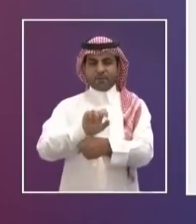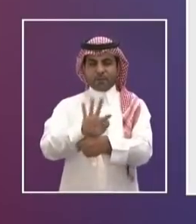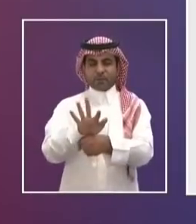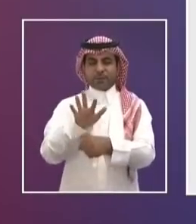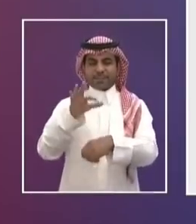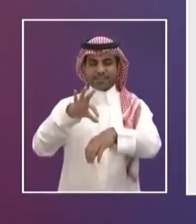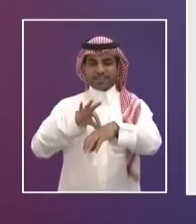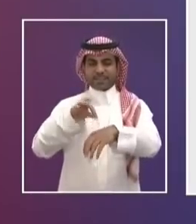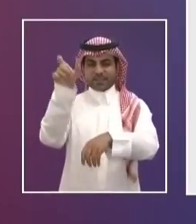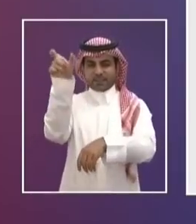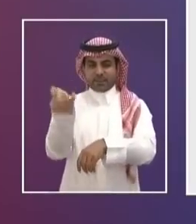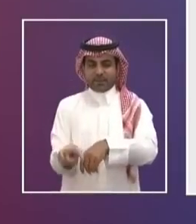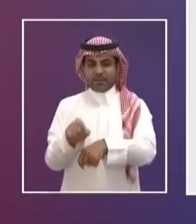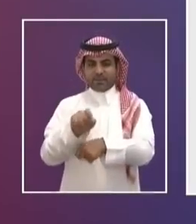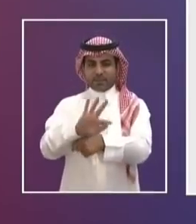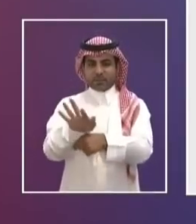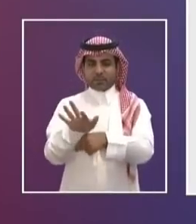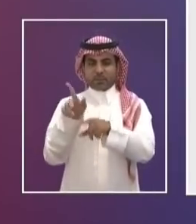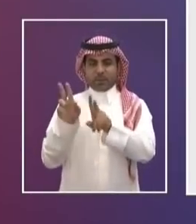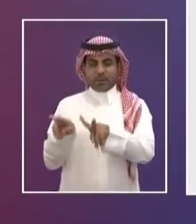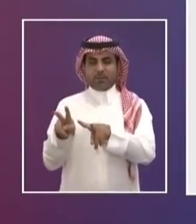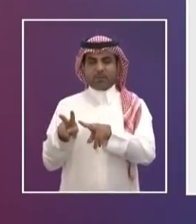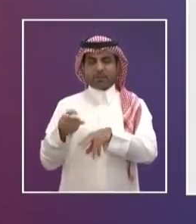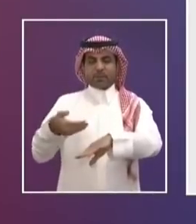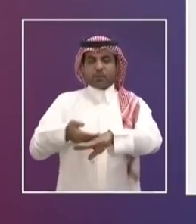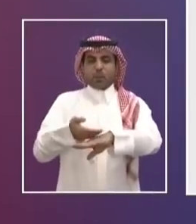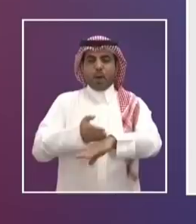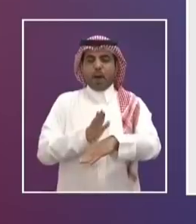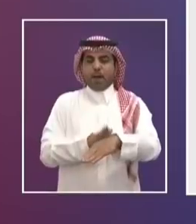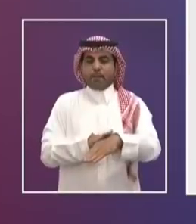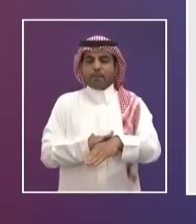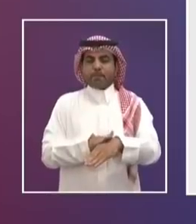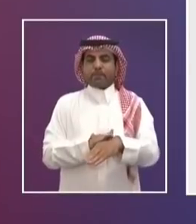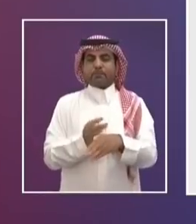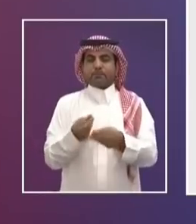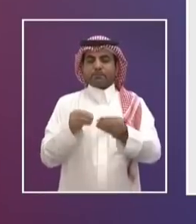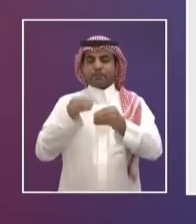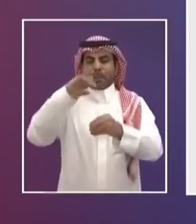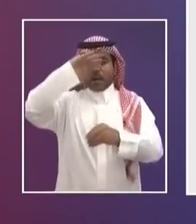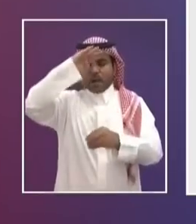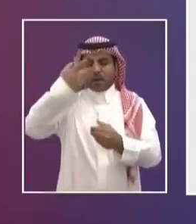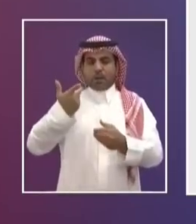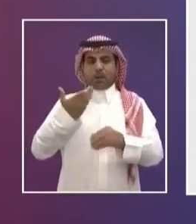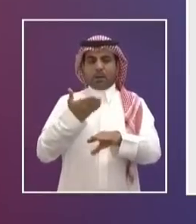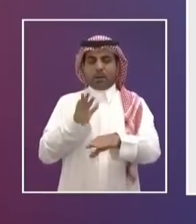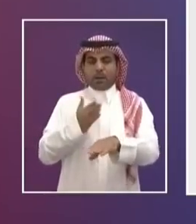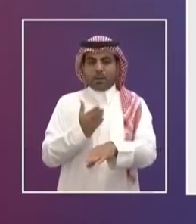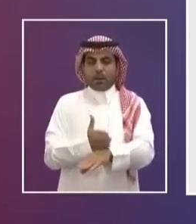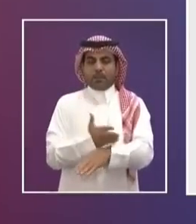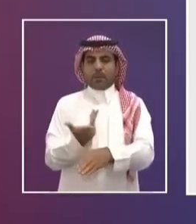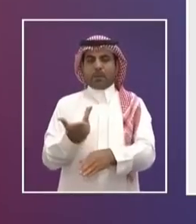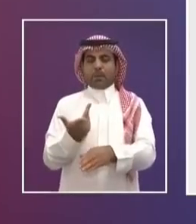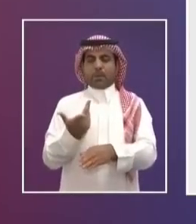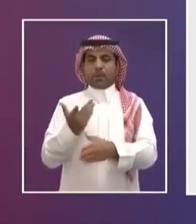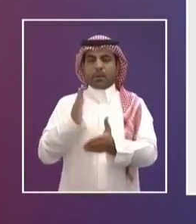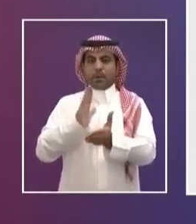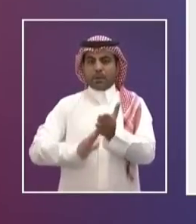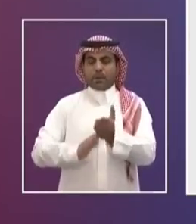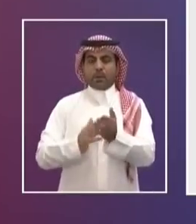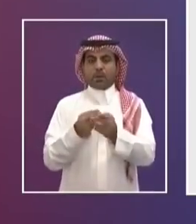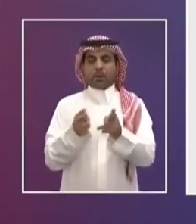أصيب الإنسان بالفيروس بعد فترة الحضانة قد تظهر الأعراض قد لا تظهر. إذا ظهرت الأعراض أو تم تأكيد الإصابة